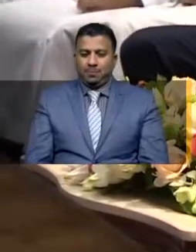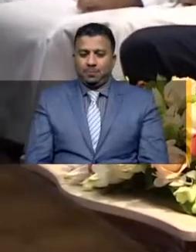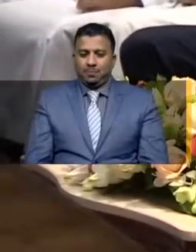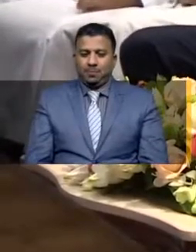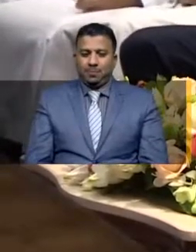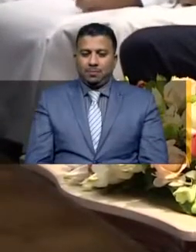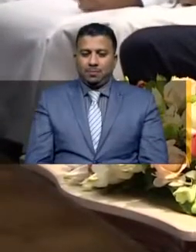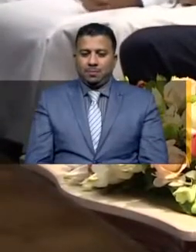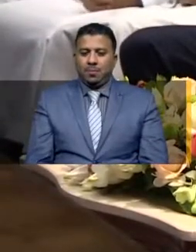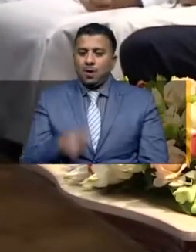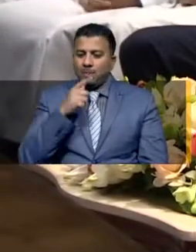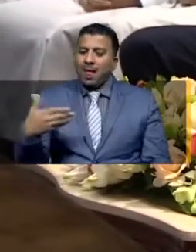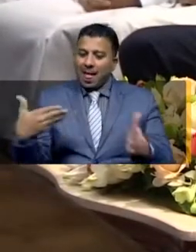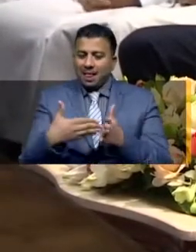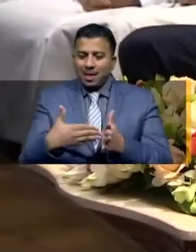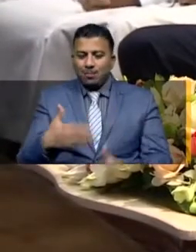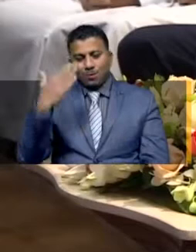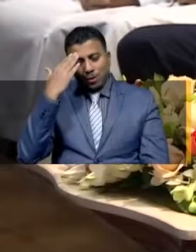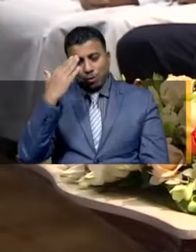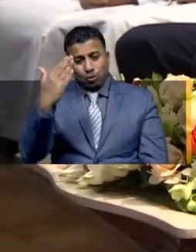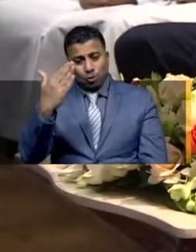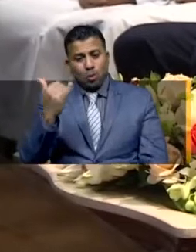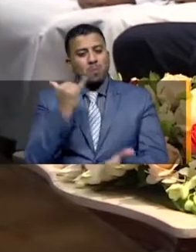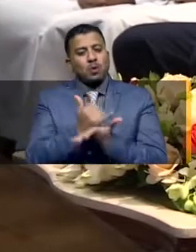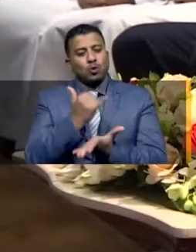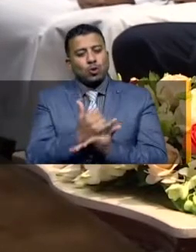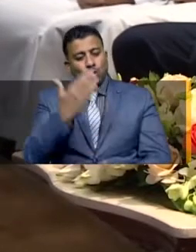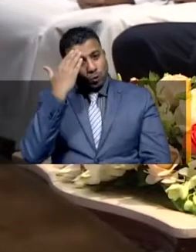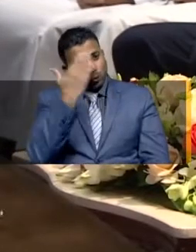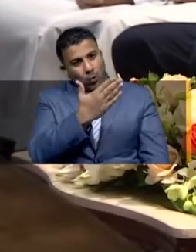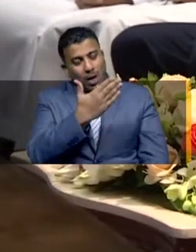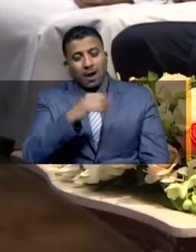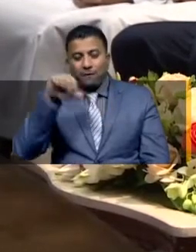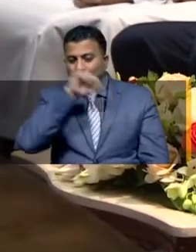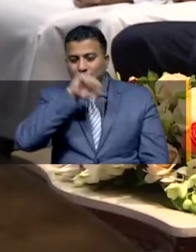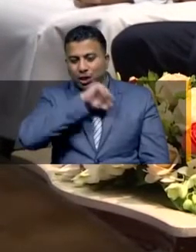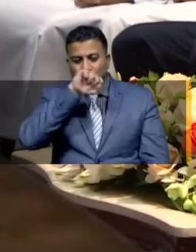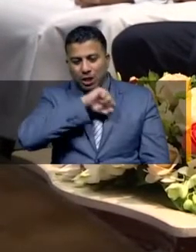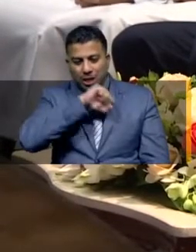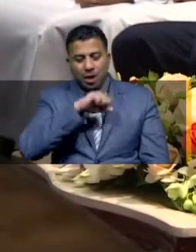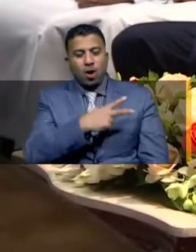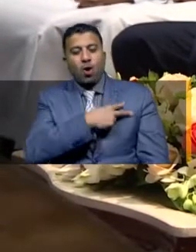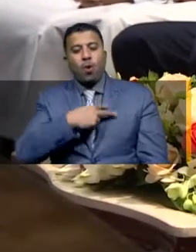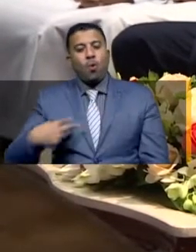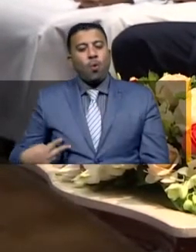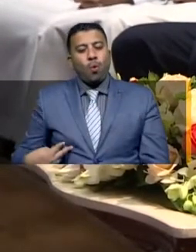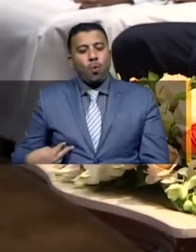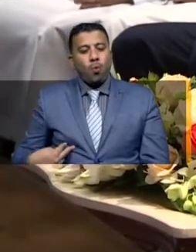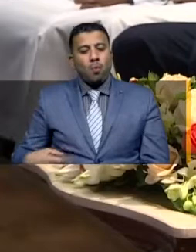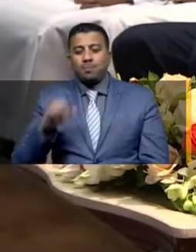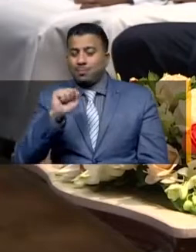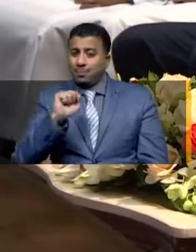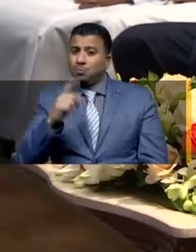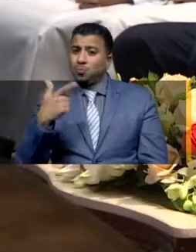you thank Victoria State and also most of the principal